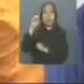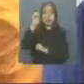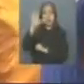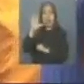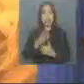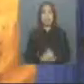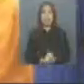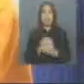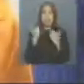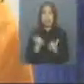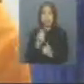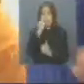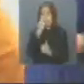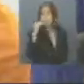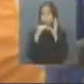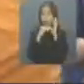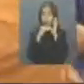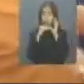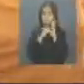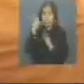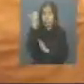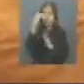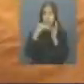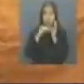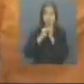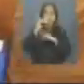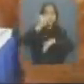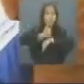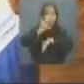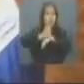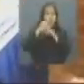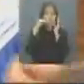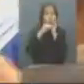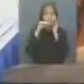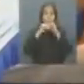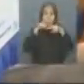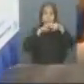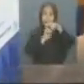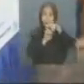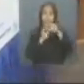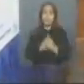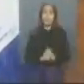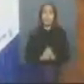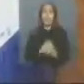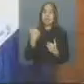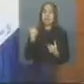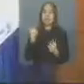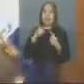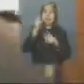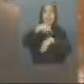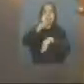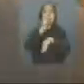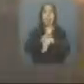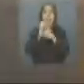มาดูกันที่กรุงเทพมหานครก่อนนะคะหม่อมราชวงศ์สุขุมพันธ์บริพัตรผู้ว่าราชการกรุงเทพมหานครเป็นประธานในพิธีทำบุ